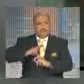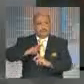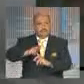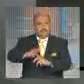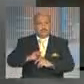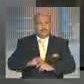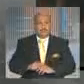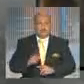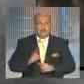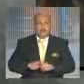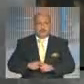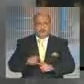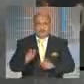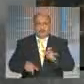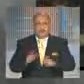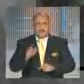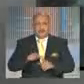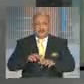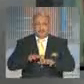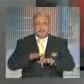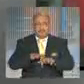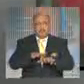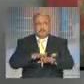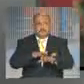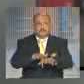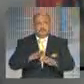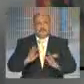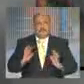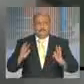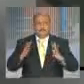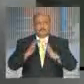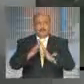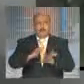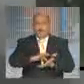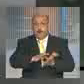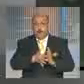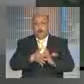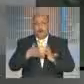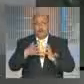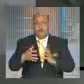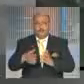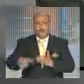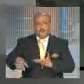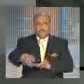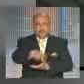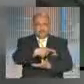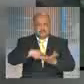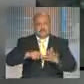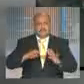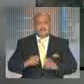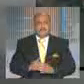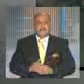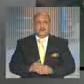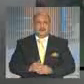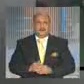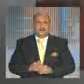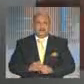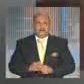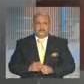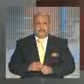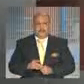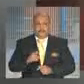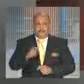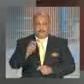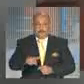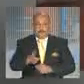مهجور وحاول الهروب بعد مداهمة الوحدات العسكرية المكان المذكور. وأضافت نفس المصادر أن المعني